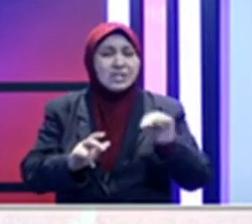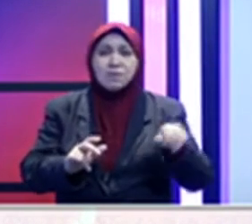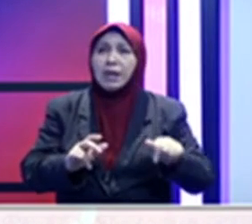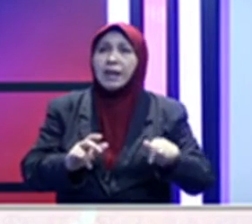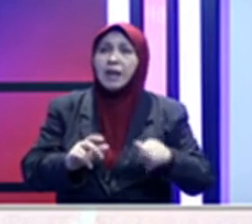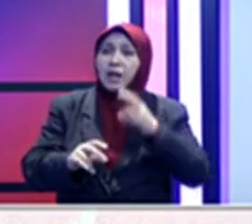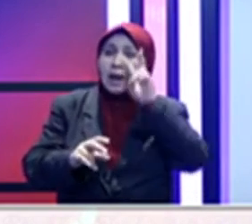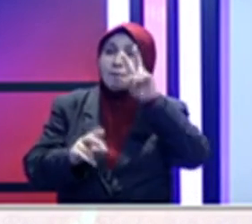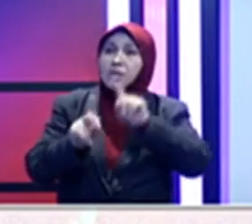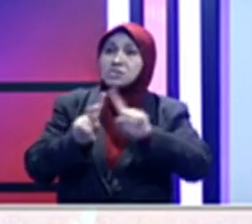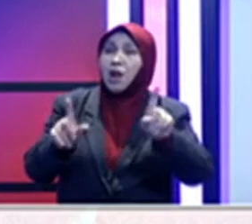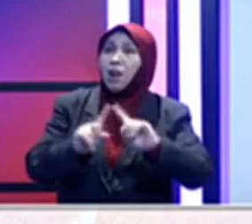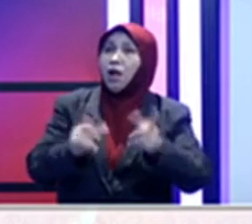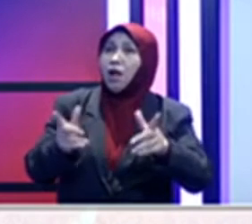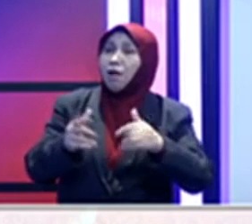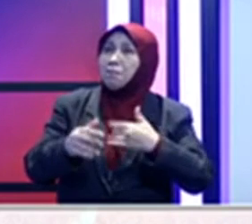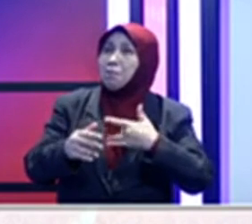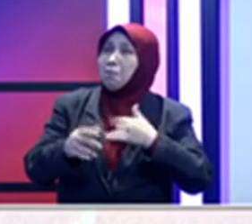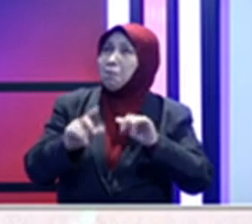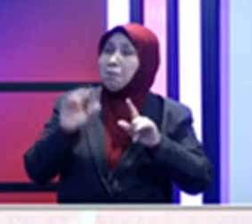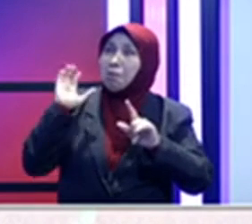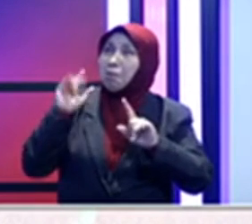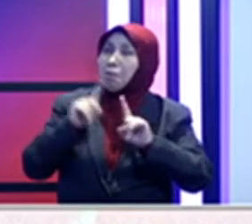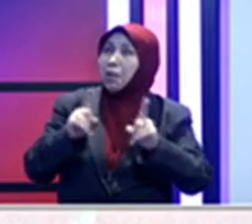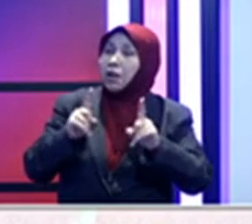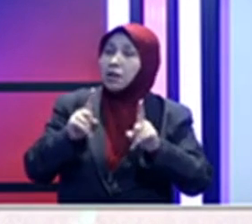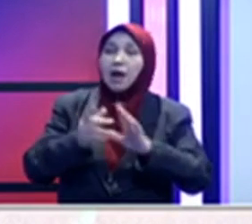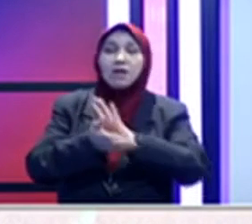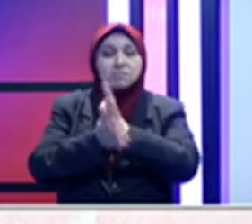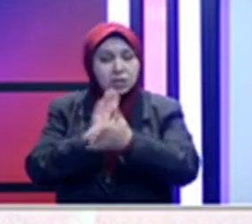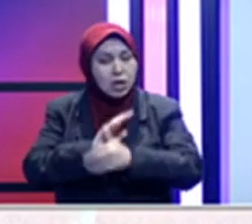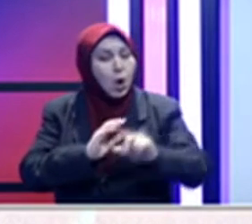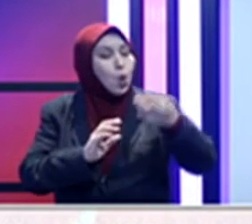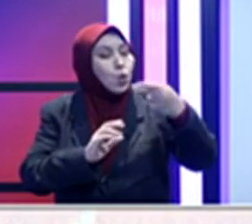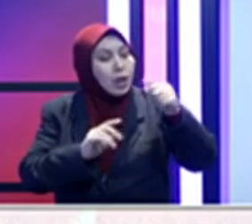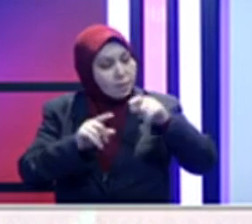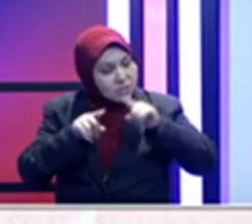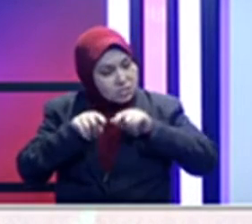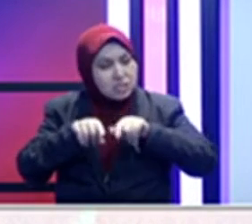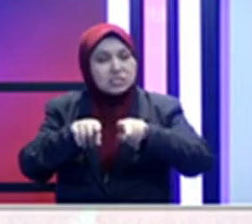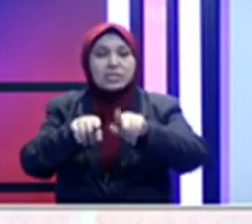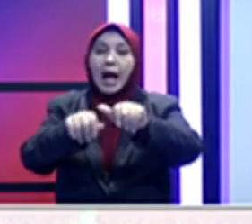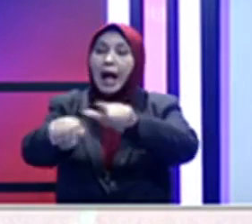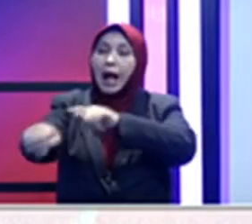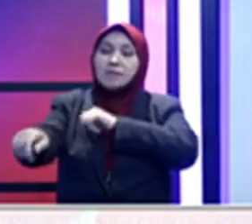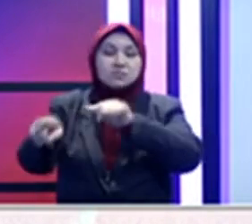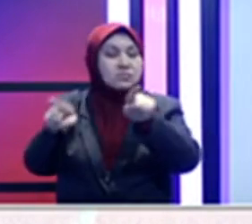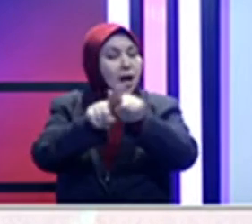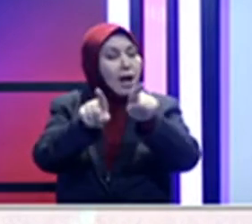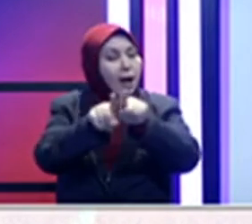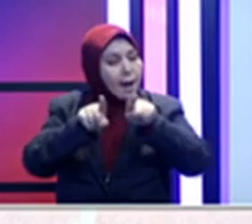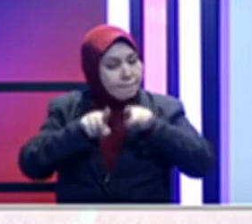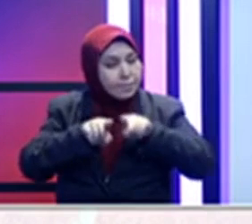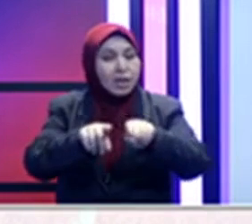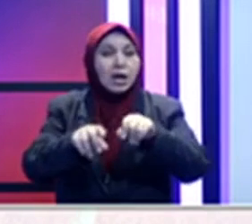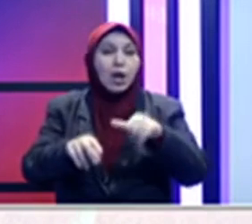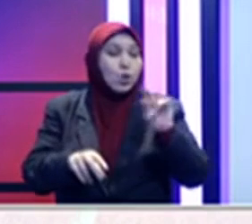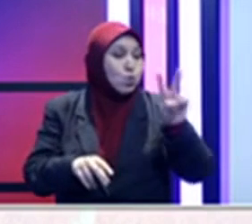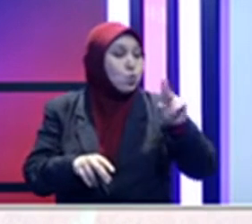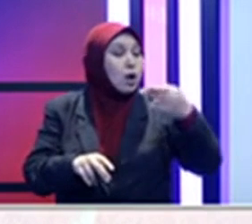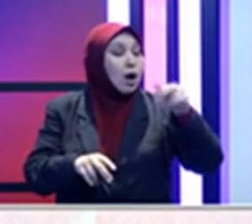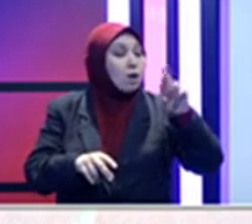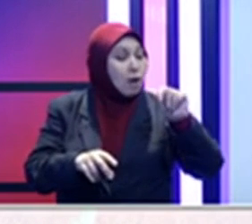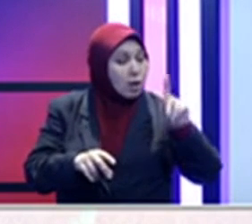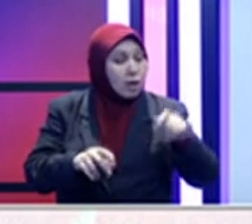nampak sangat lain make ini sekate gundah tuh kena panjangnya sekate kalau kita punya kt2 harkat